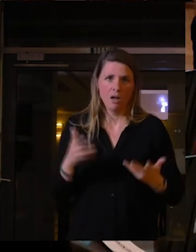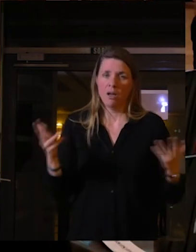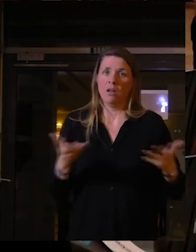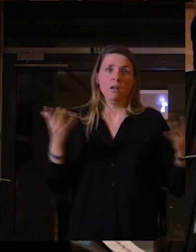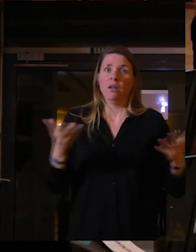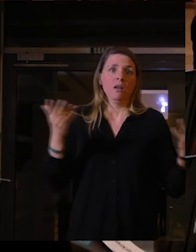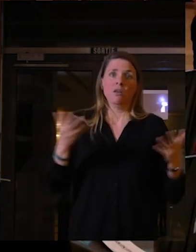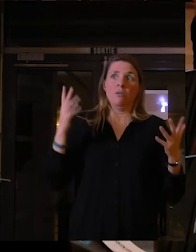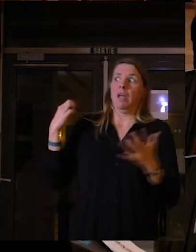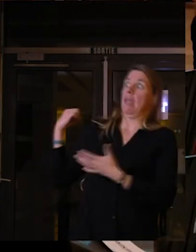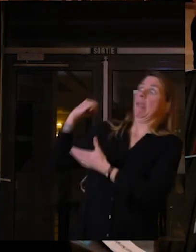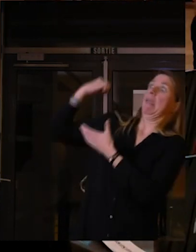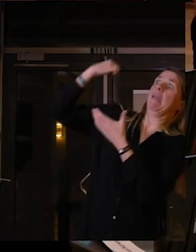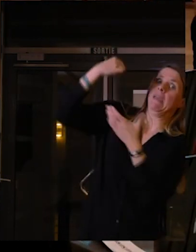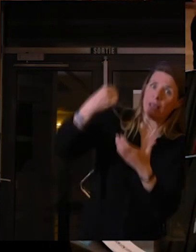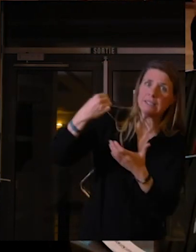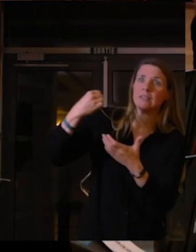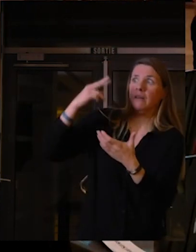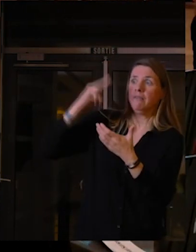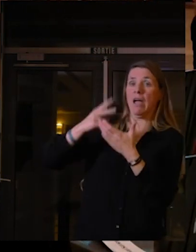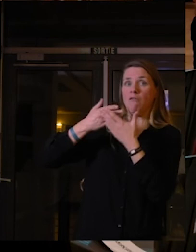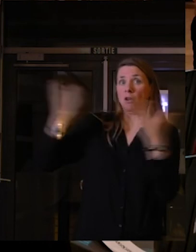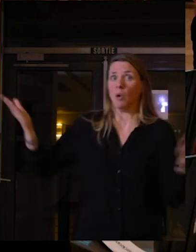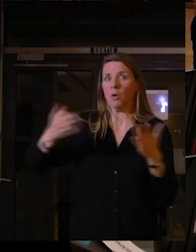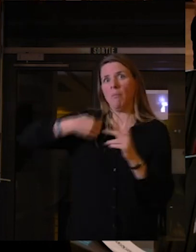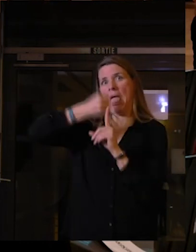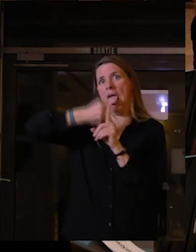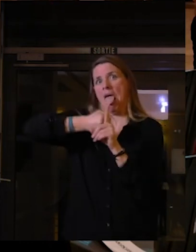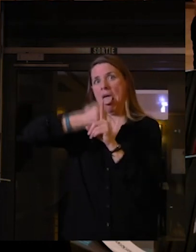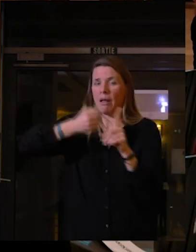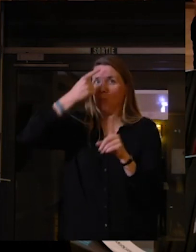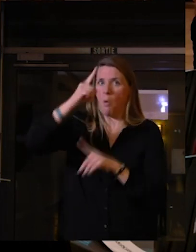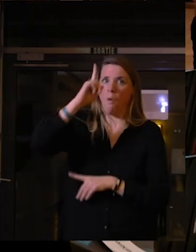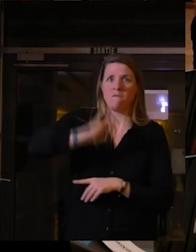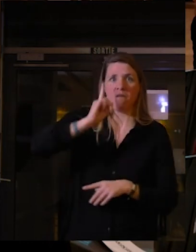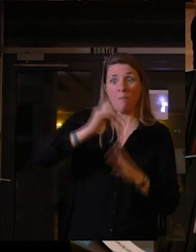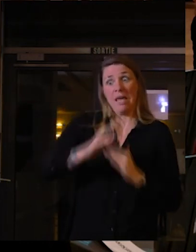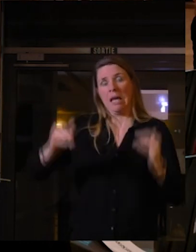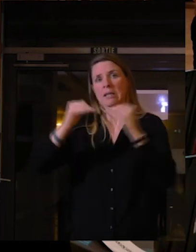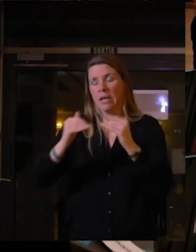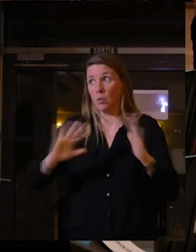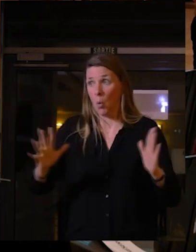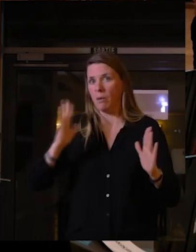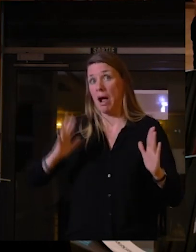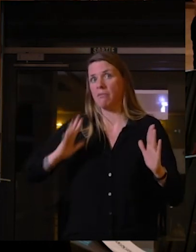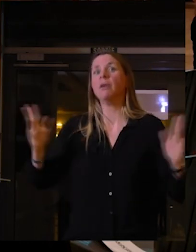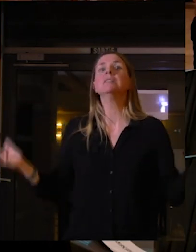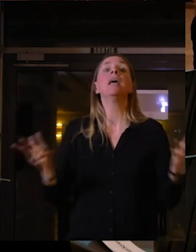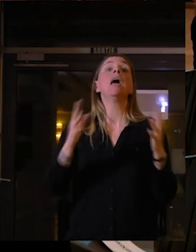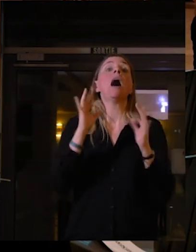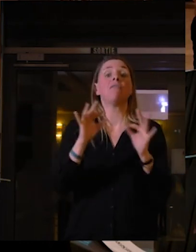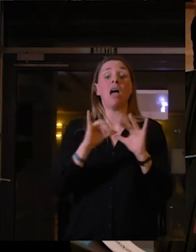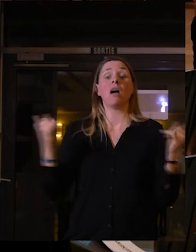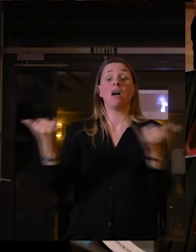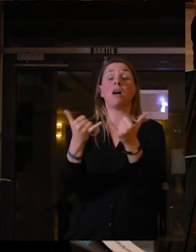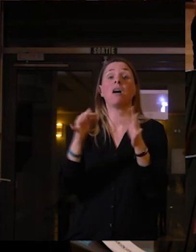on hérite de quelque chose qui structurellement n'est pas franchement féministe et pas franchement égalitariste. C'est déjà sur les cours d'école. Nous,